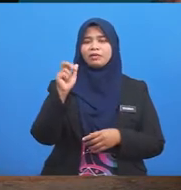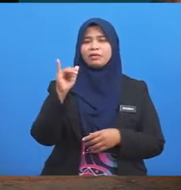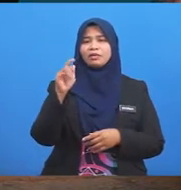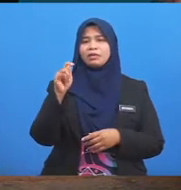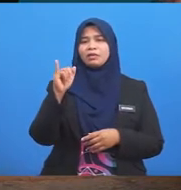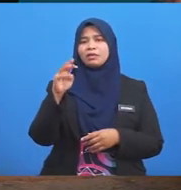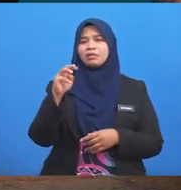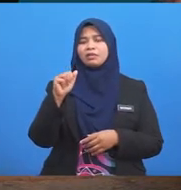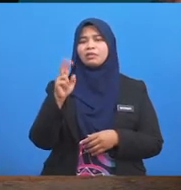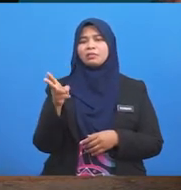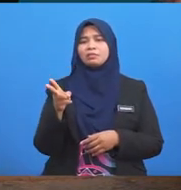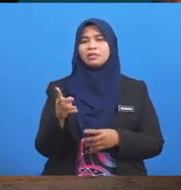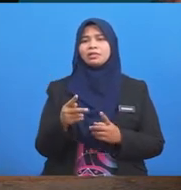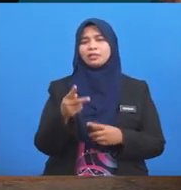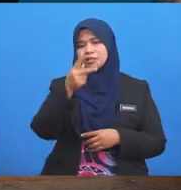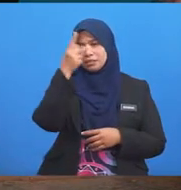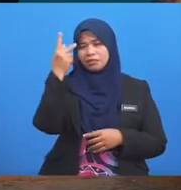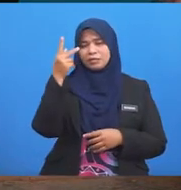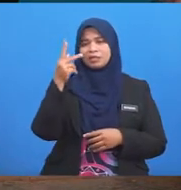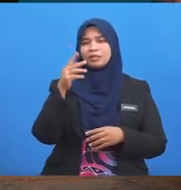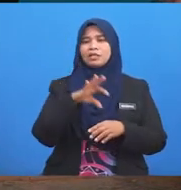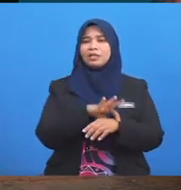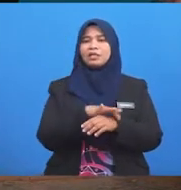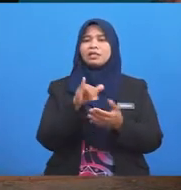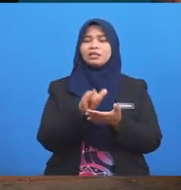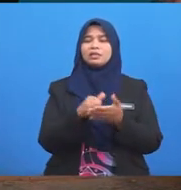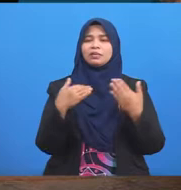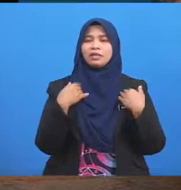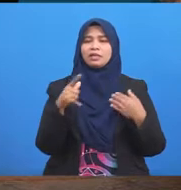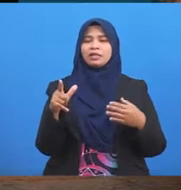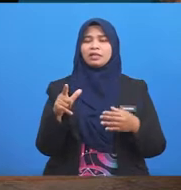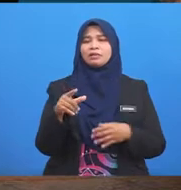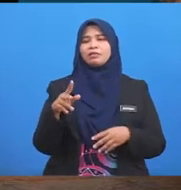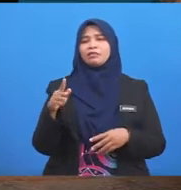gelang tersebut merupakan milik Fatimah.